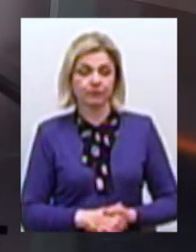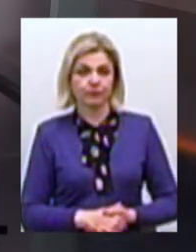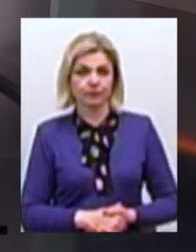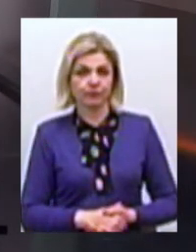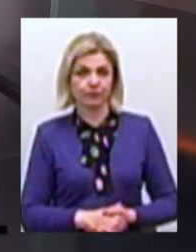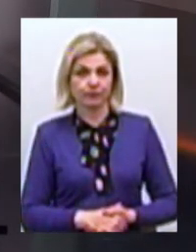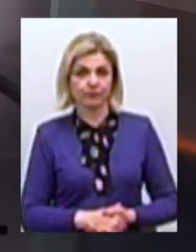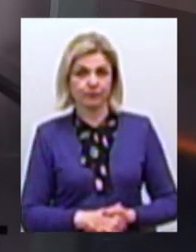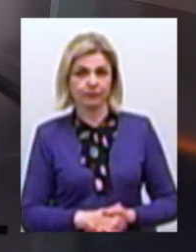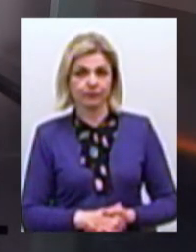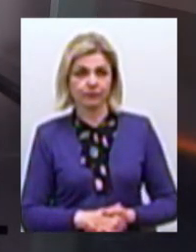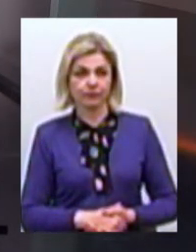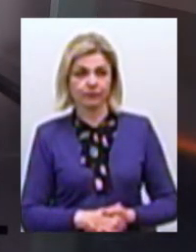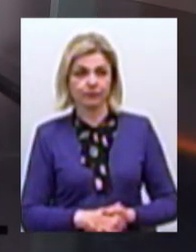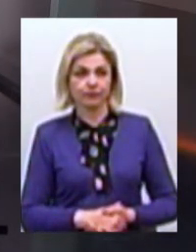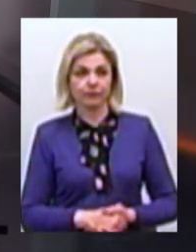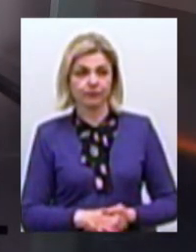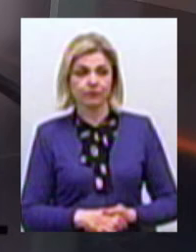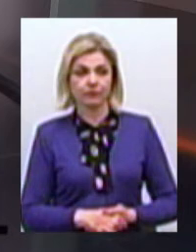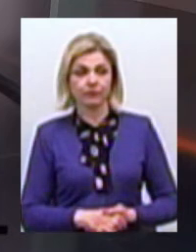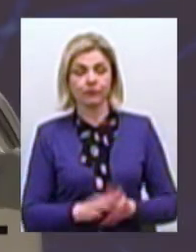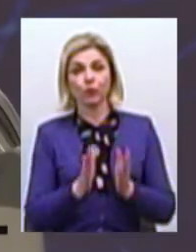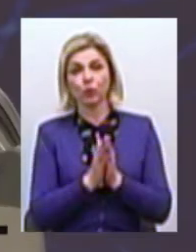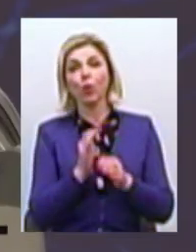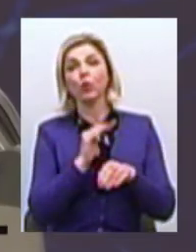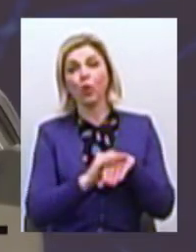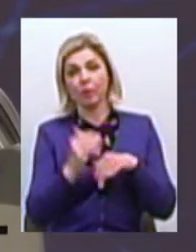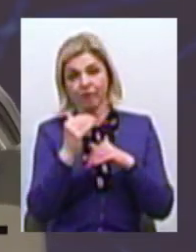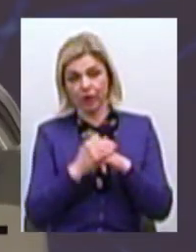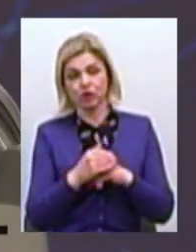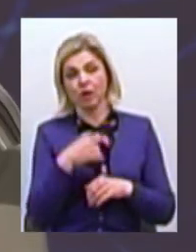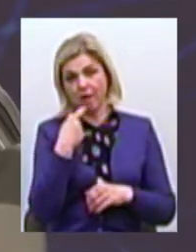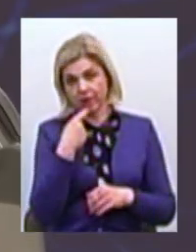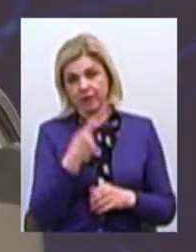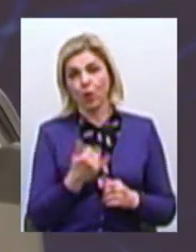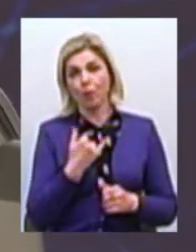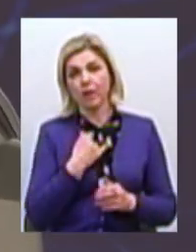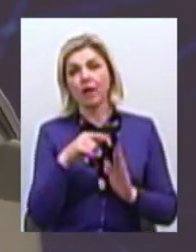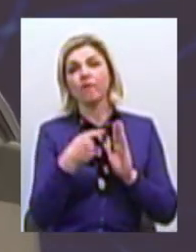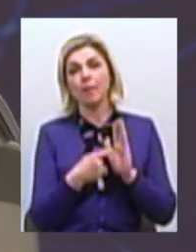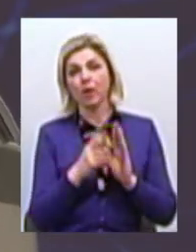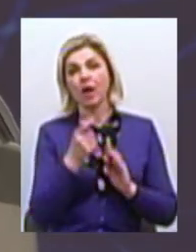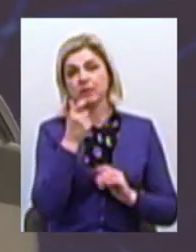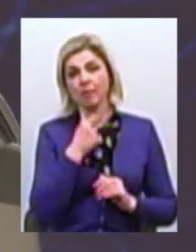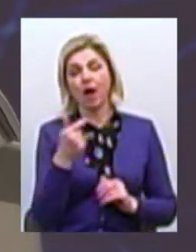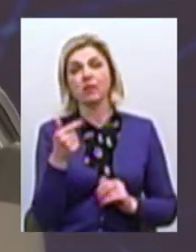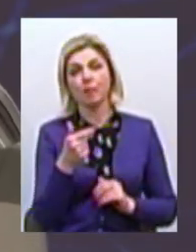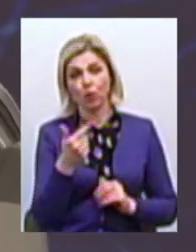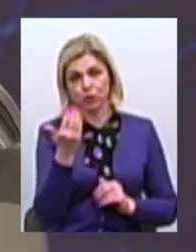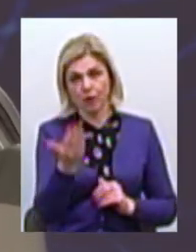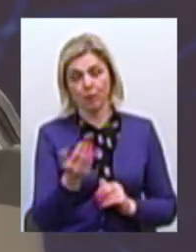Алло. Алло. Добрый вечер, кажите. Добрый вечер. У меня вопрос к господину